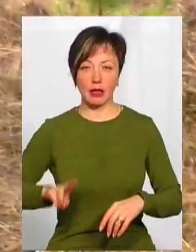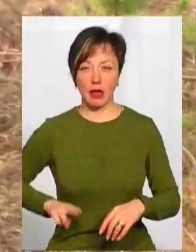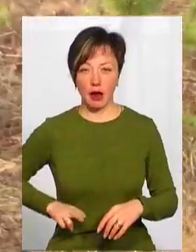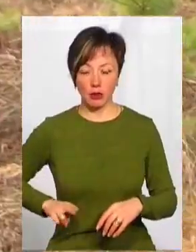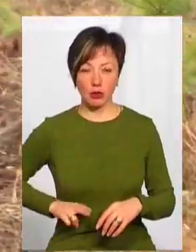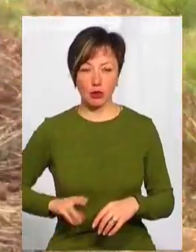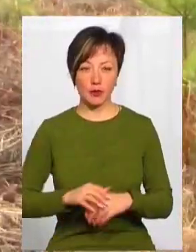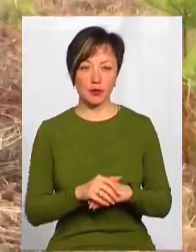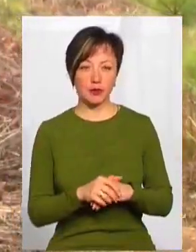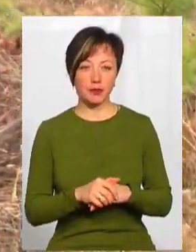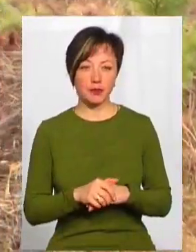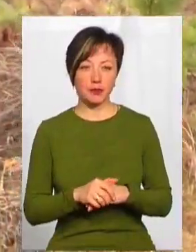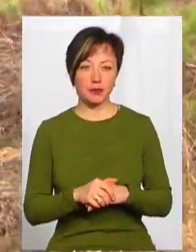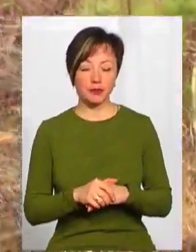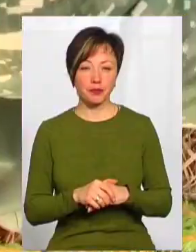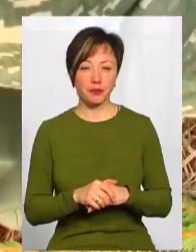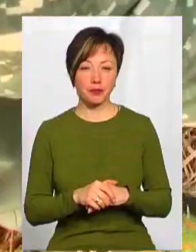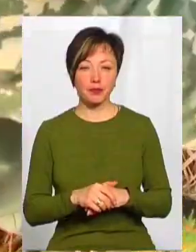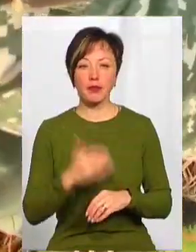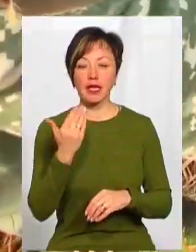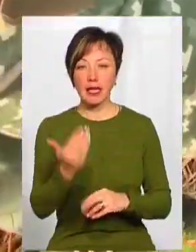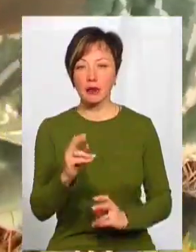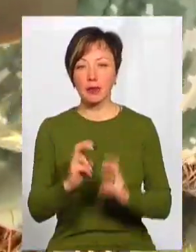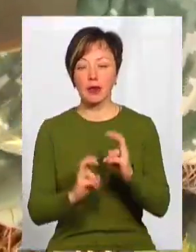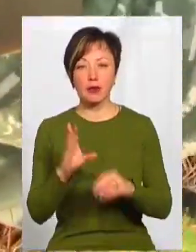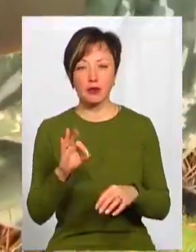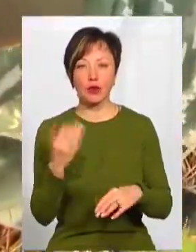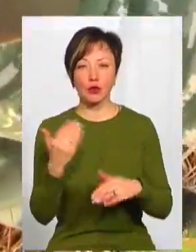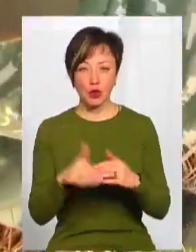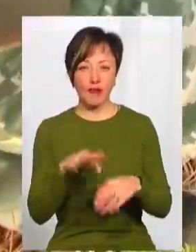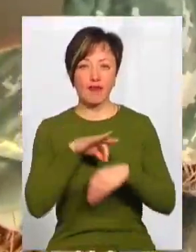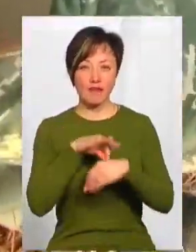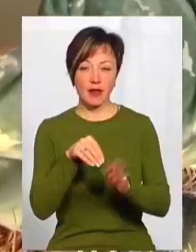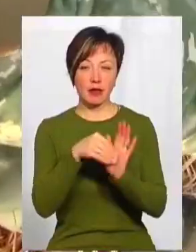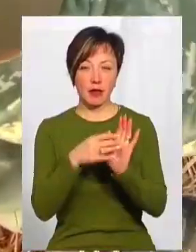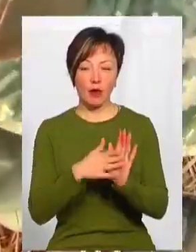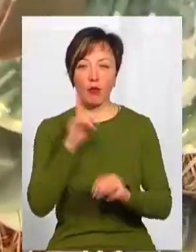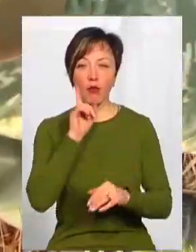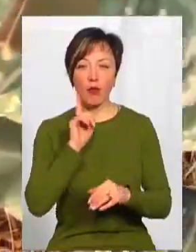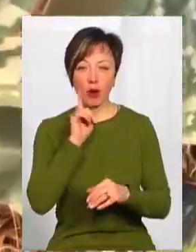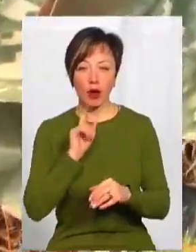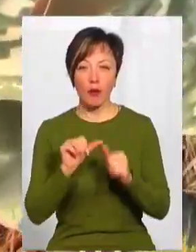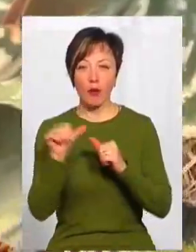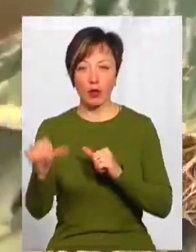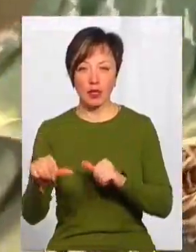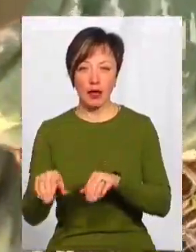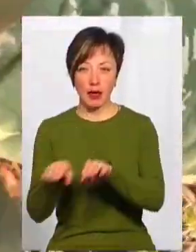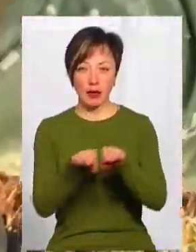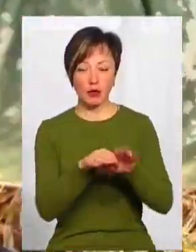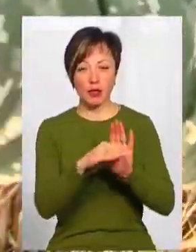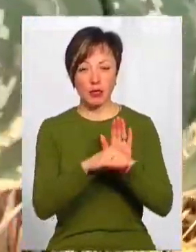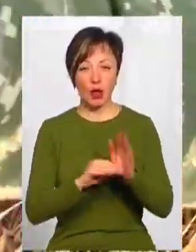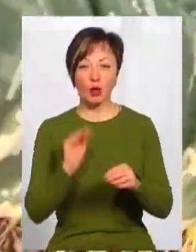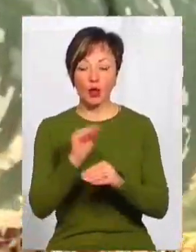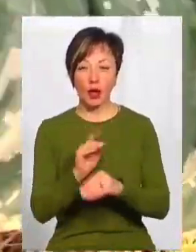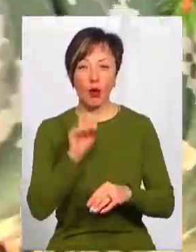підприємства «Надра Кам'янеччини» Ніна Скавренюк. Її підприємство уже його веде, щоправда, поки поза єдиною системою. І додає, коли